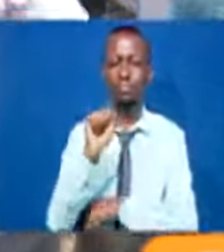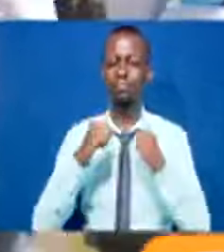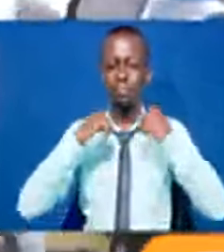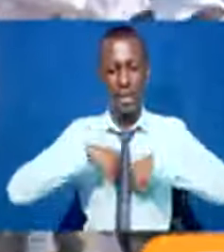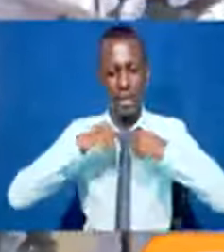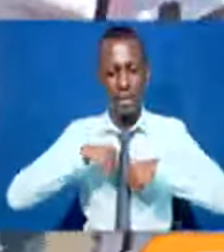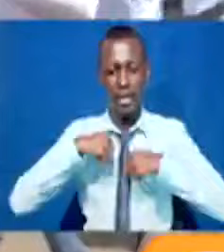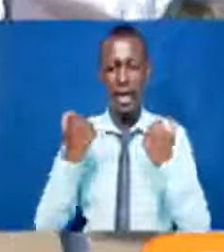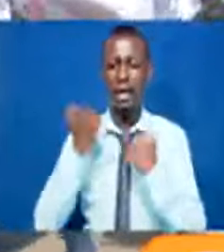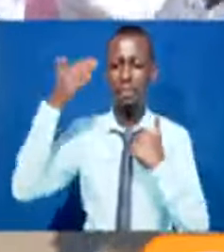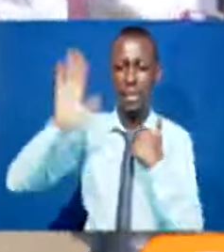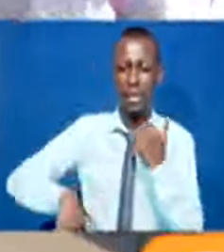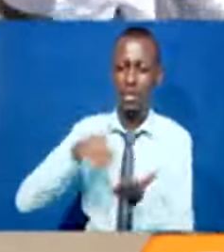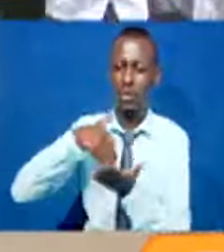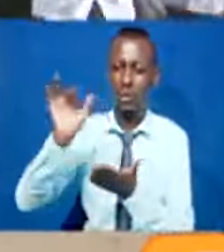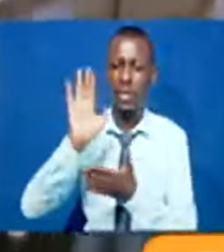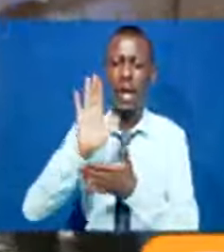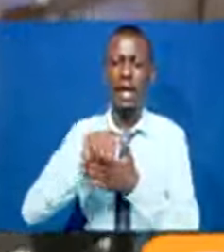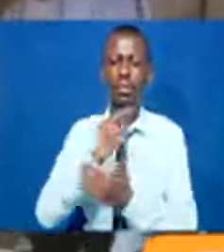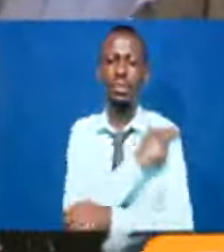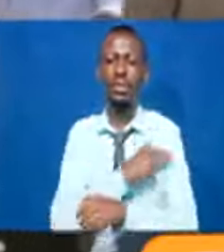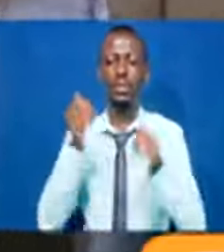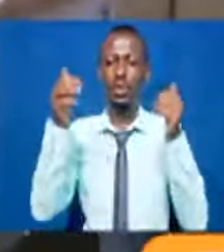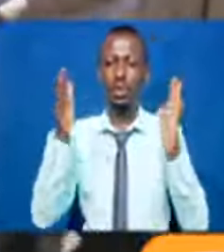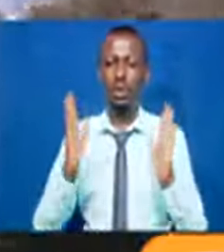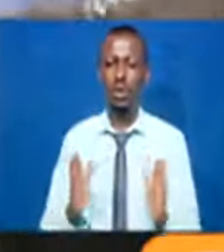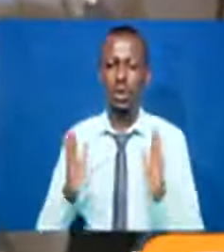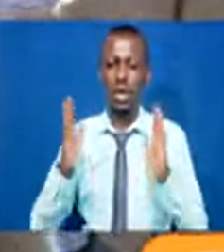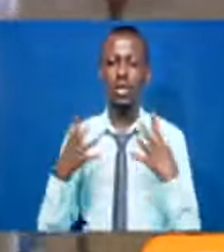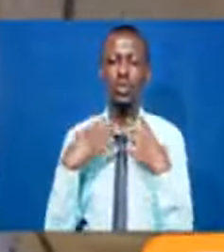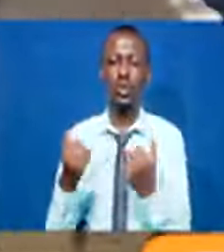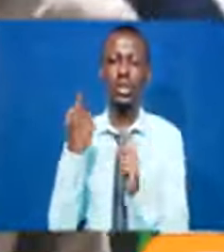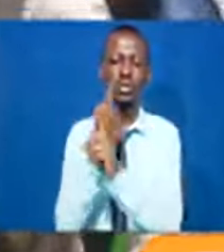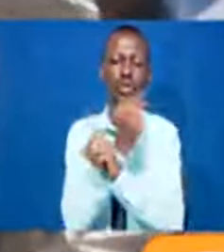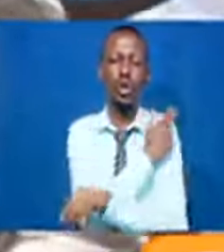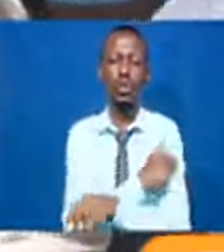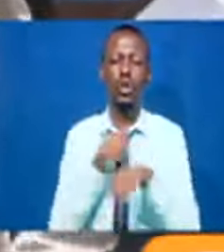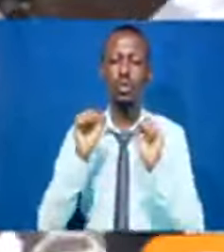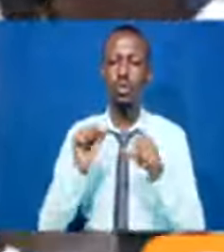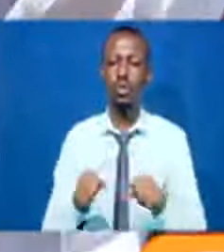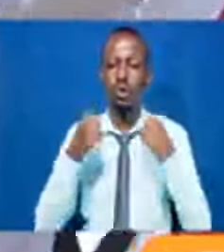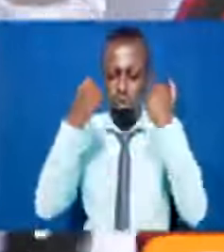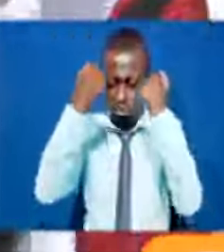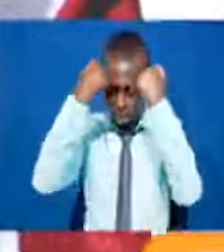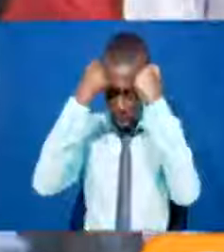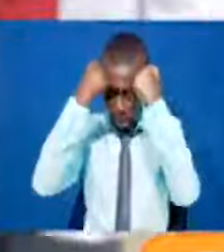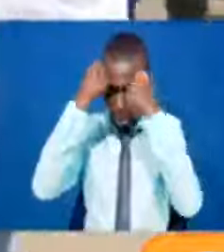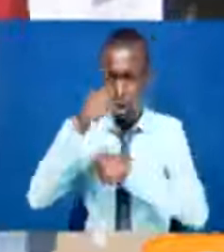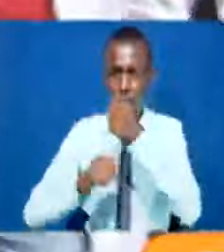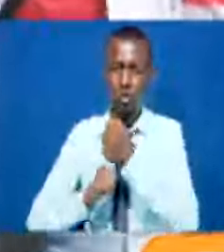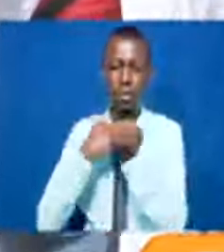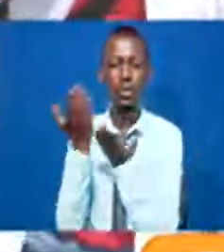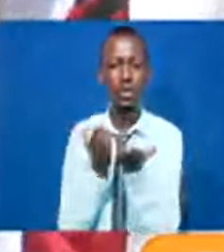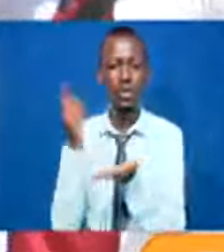kuwatuma madaktari wanafunzi kwa vituo vya afya kusoma huku wakitoa huduma, amesema watashughulikia